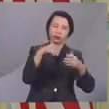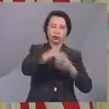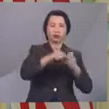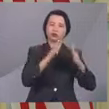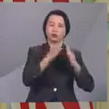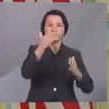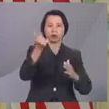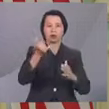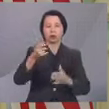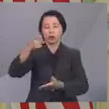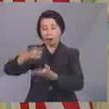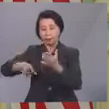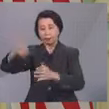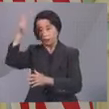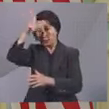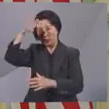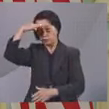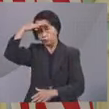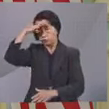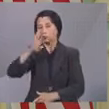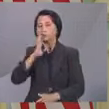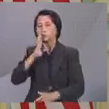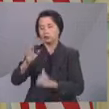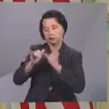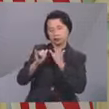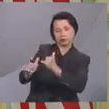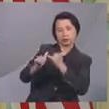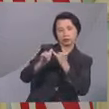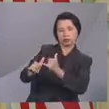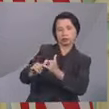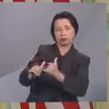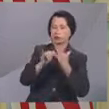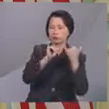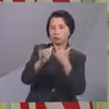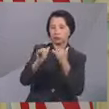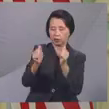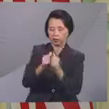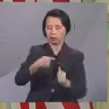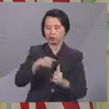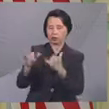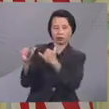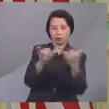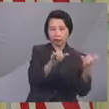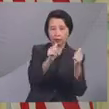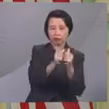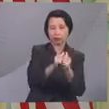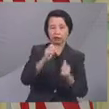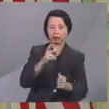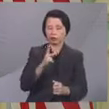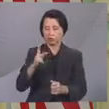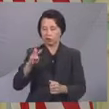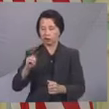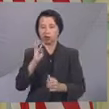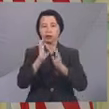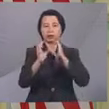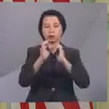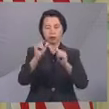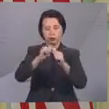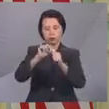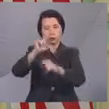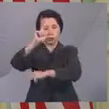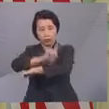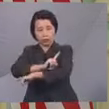apa yang Kajian Johor keluarkan itu selaras dengan kita, selaras dengan saya, selaras dengan DG Kesihatan yang bercakap setiap